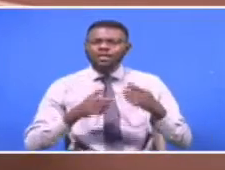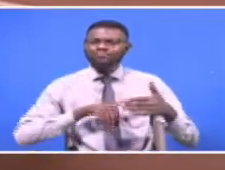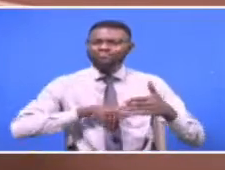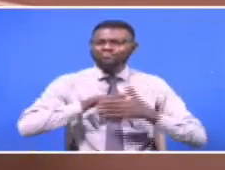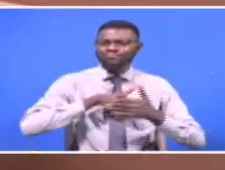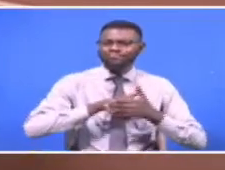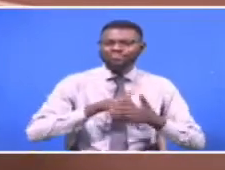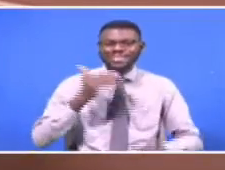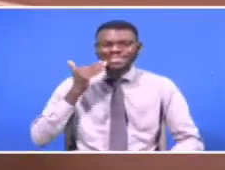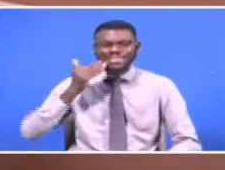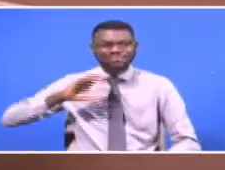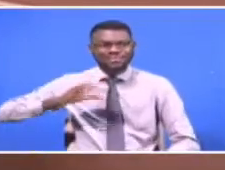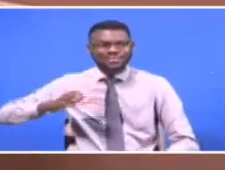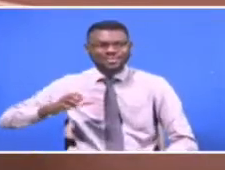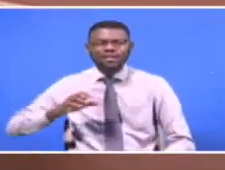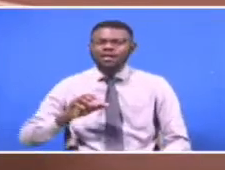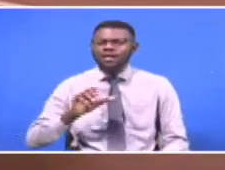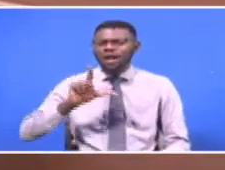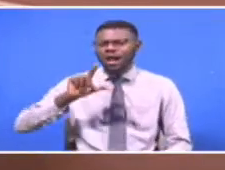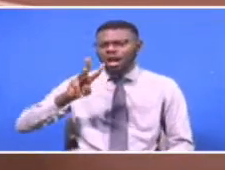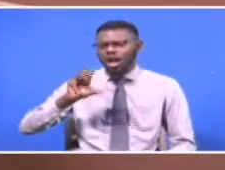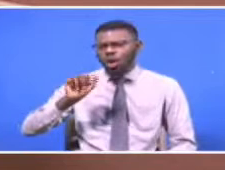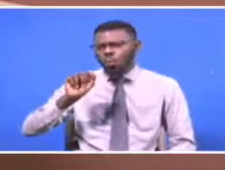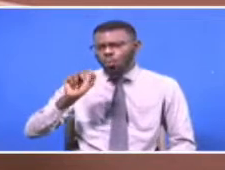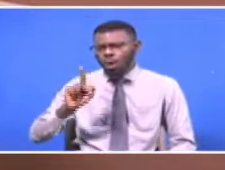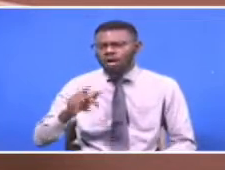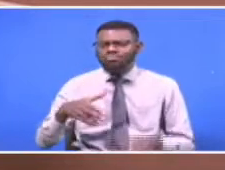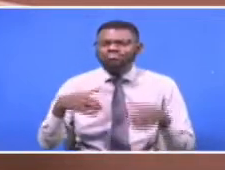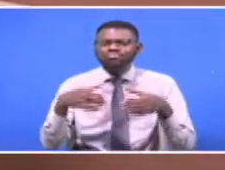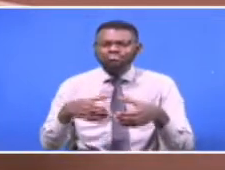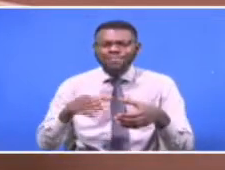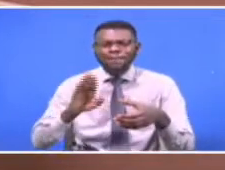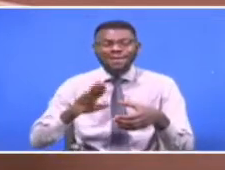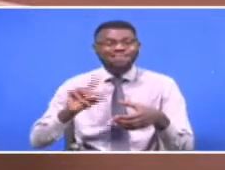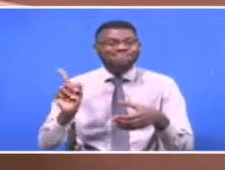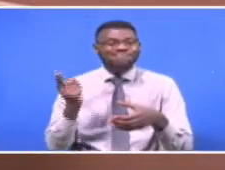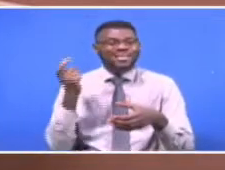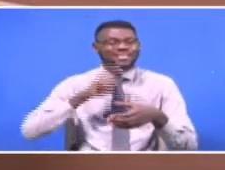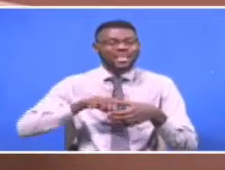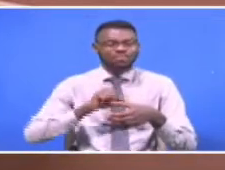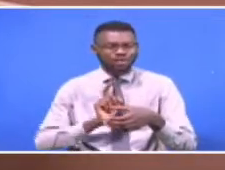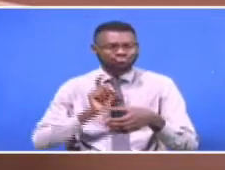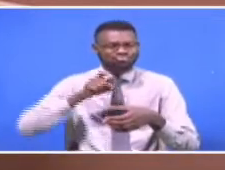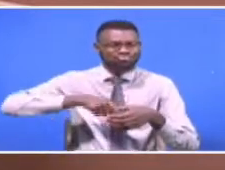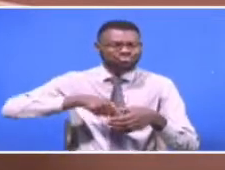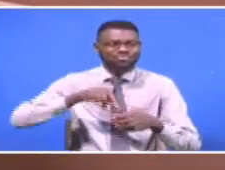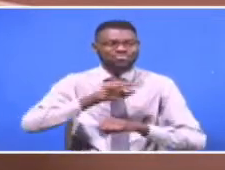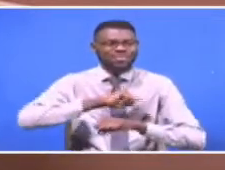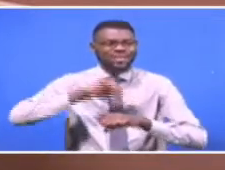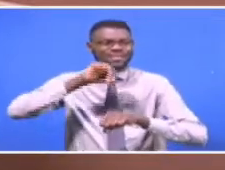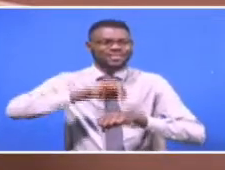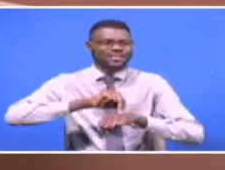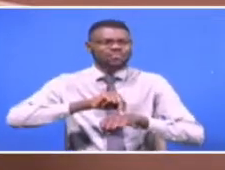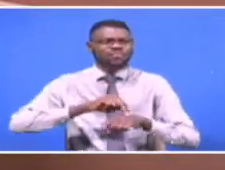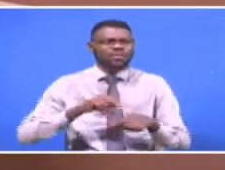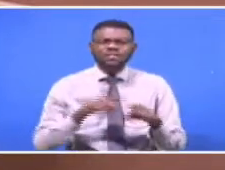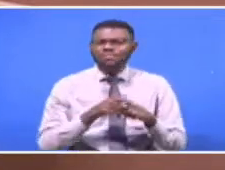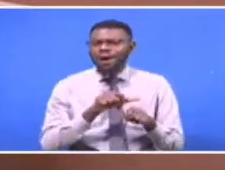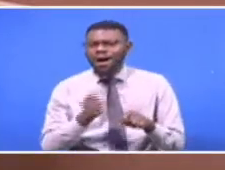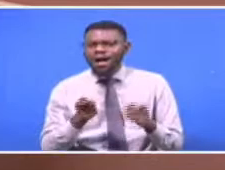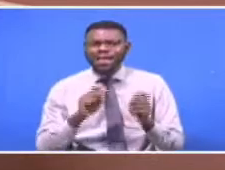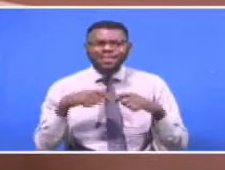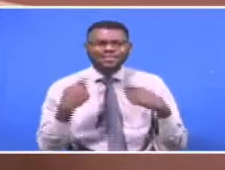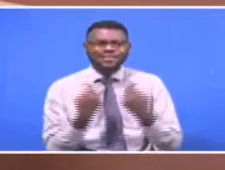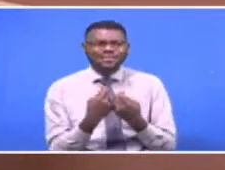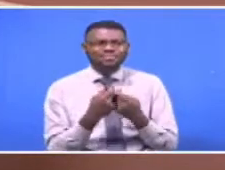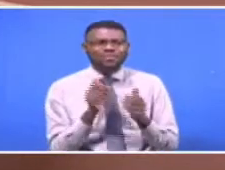Lwak ambao wako kundi ba wanashiriki kwa mara ya kwanza kipute cha kitaifa. Timu nyingine ambayo iko katika